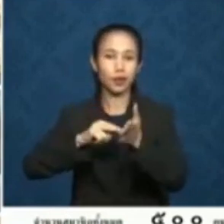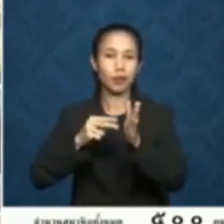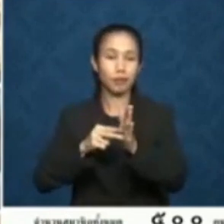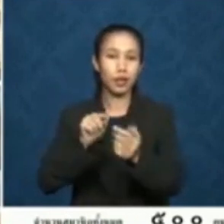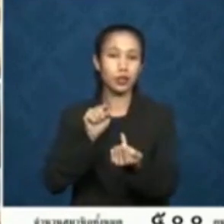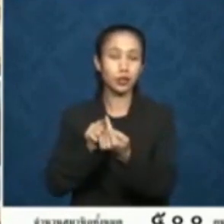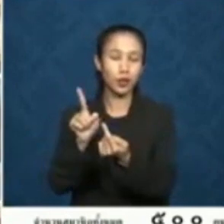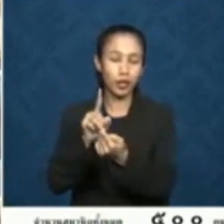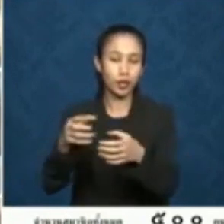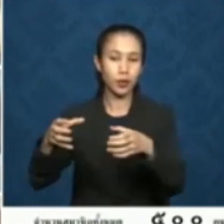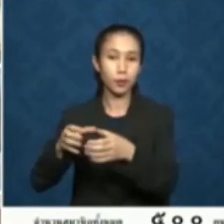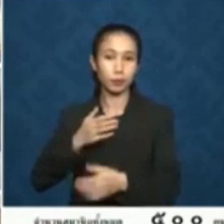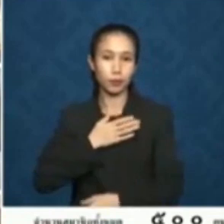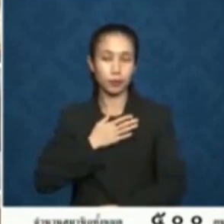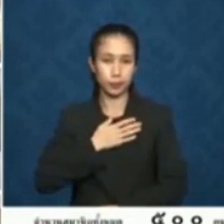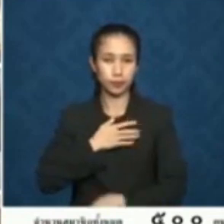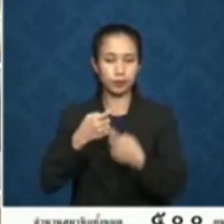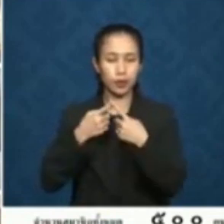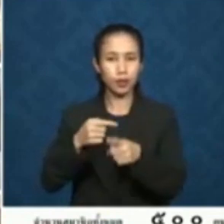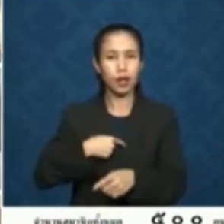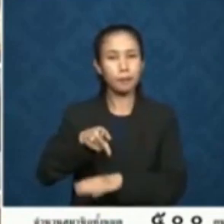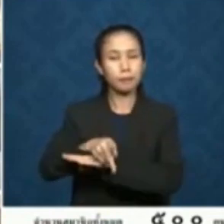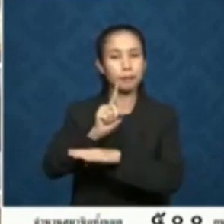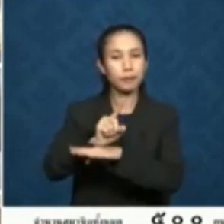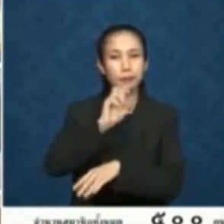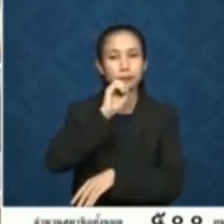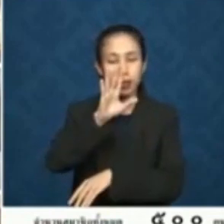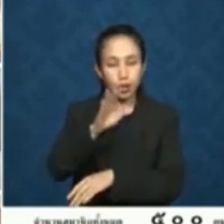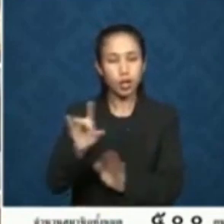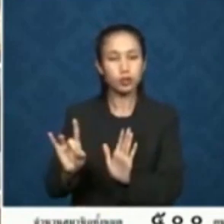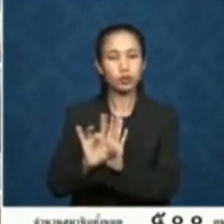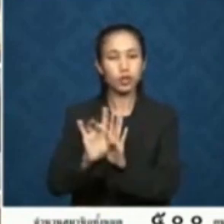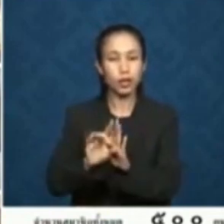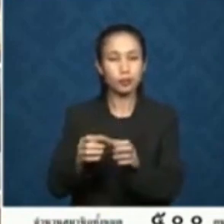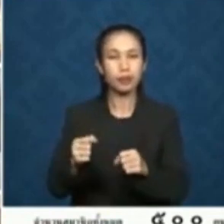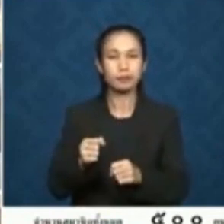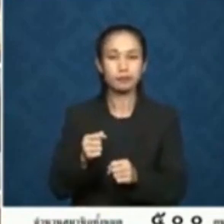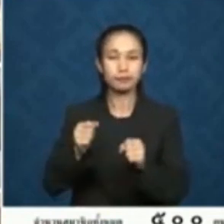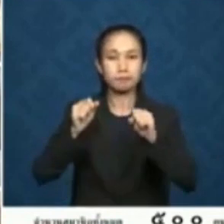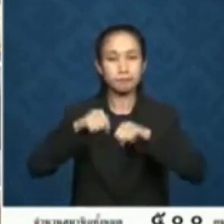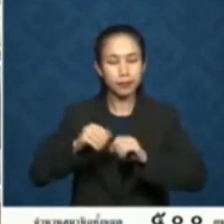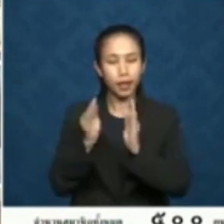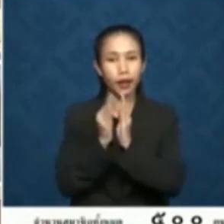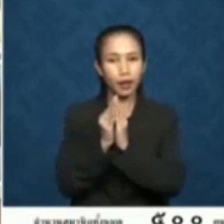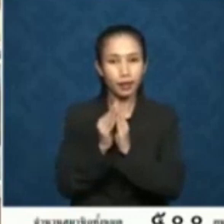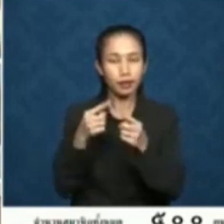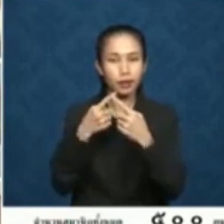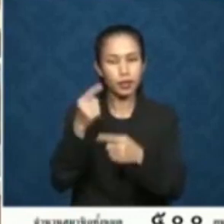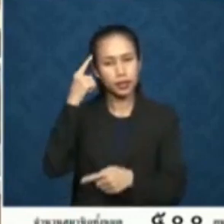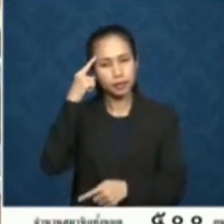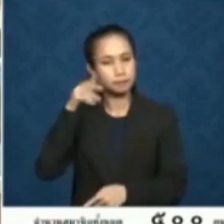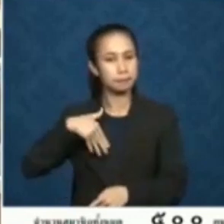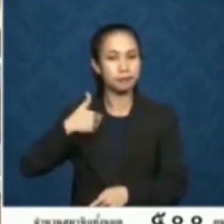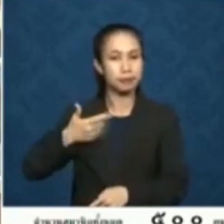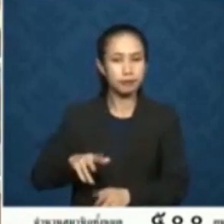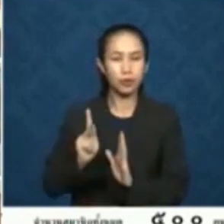พวกเราก็เข้าใจว่าคิวหลังจากนั้นจะเป็นของพรรคภูมิใจไทยทีนี้ก็ท่านประธานได้ดำเนินการไปจนถึงขั้นกำลังที่จะลงมติ